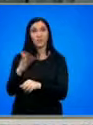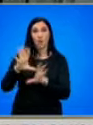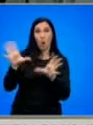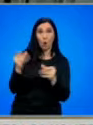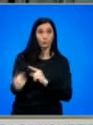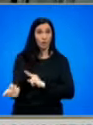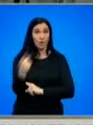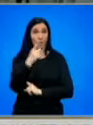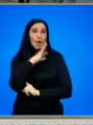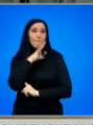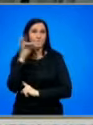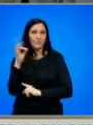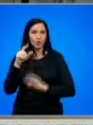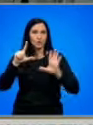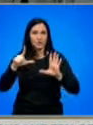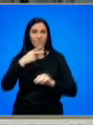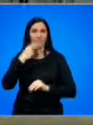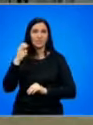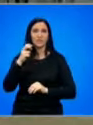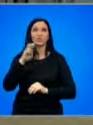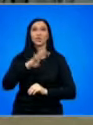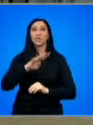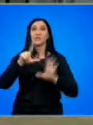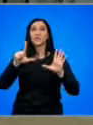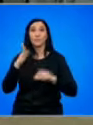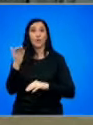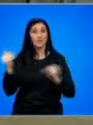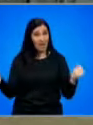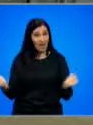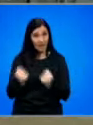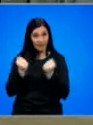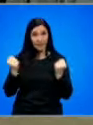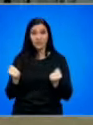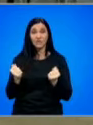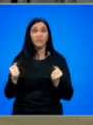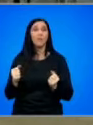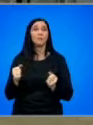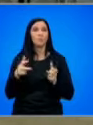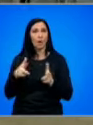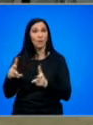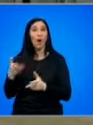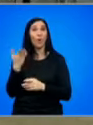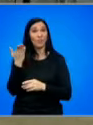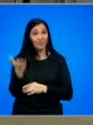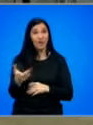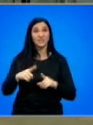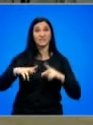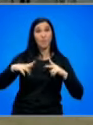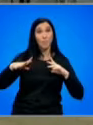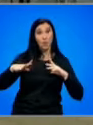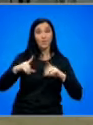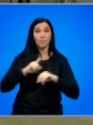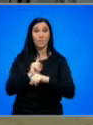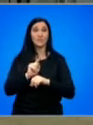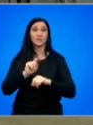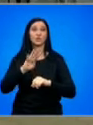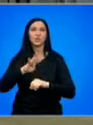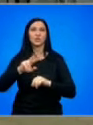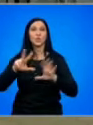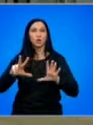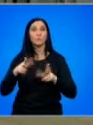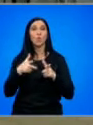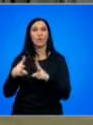общо 1507, 247 от тях са интензивни легла, като от тях свободни в момента са само 48,